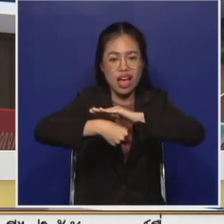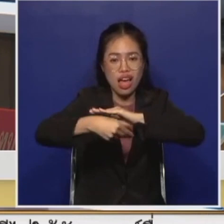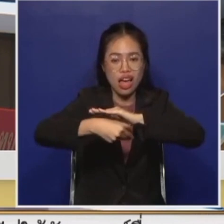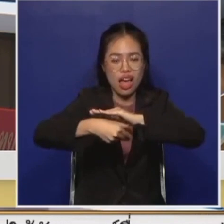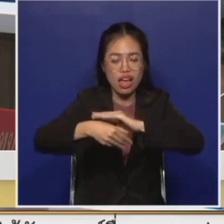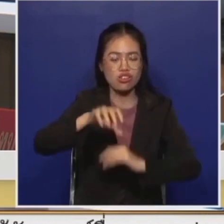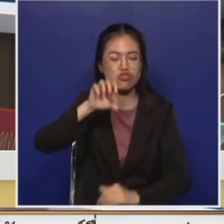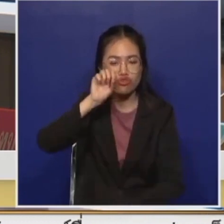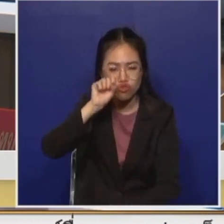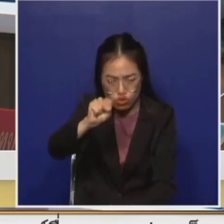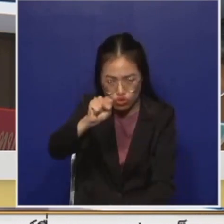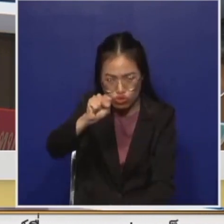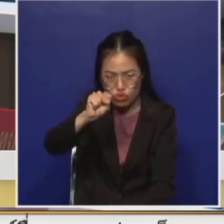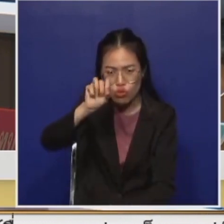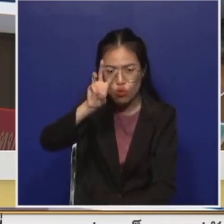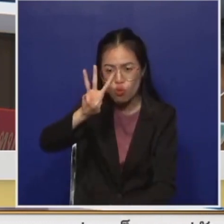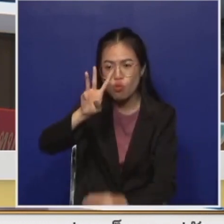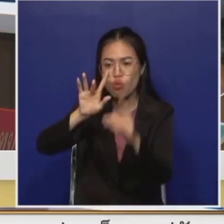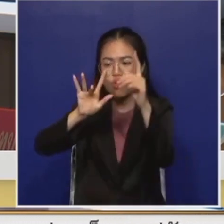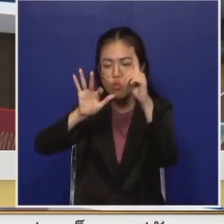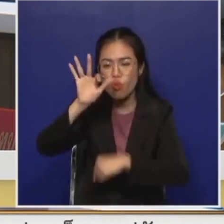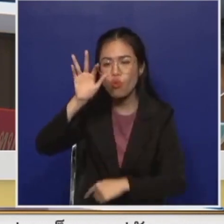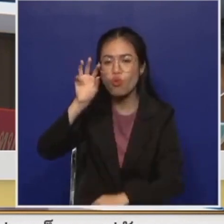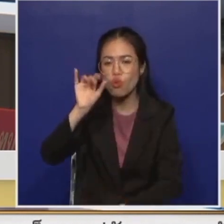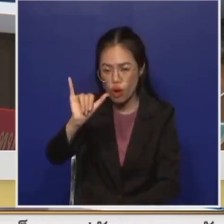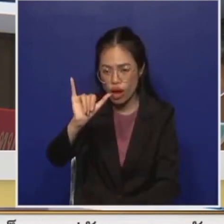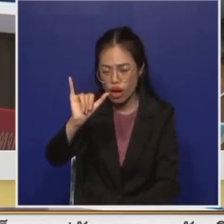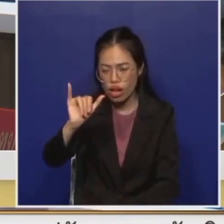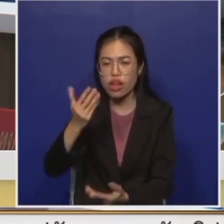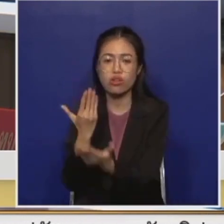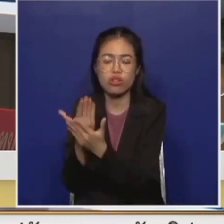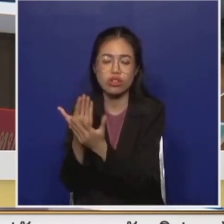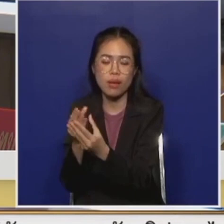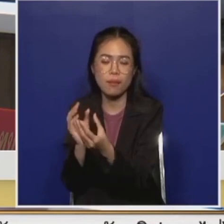ติก่ไมพปลายไปแล้วเรื่องบ่อนท่านก็ตอบ